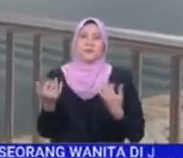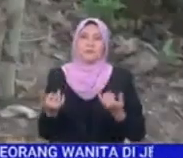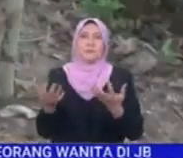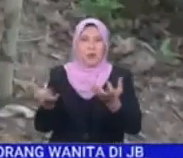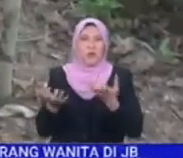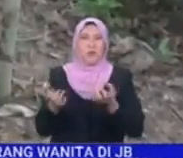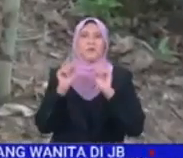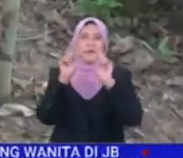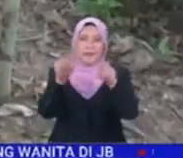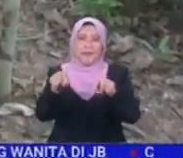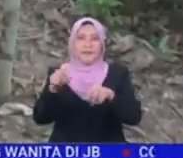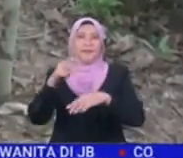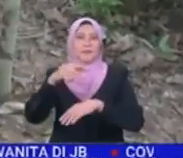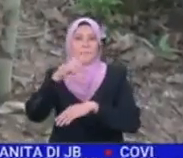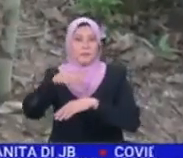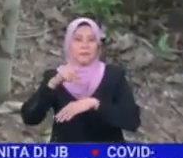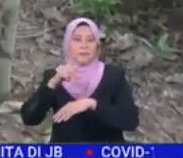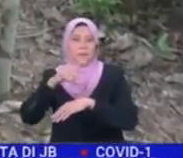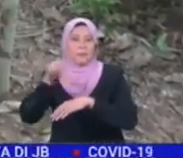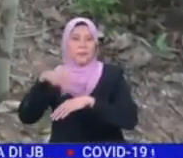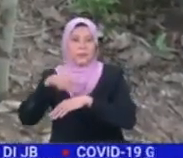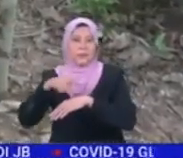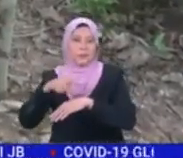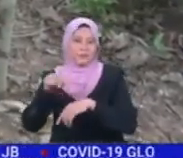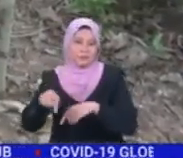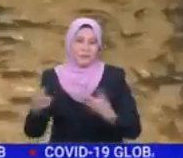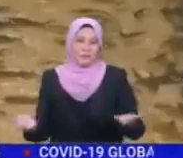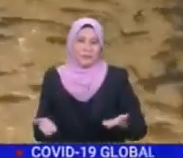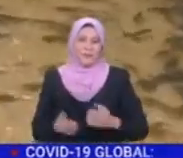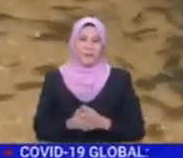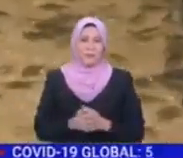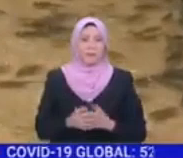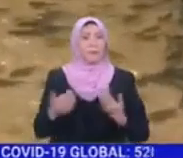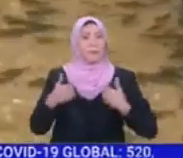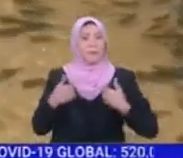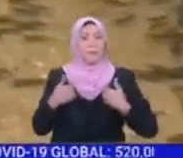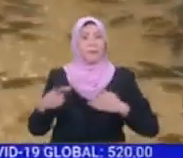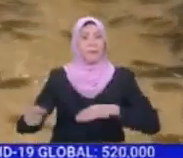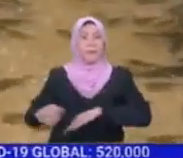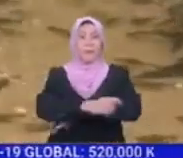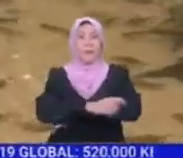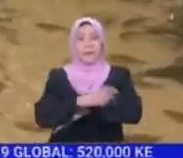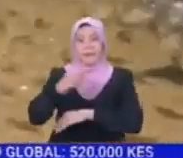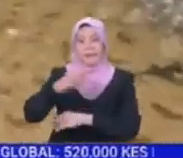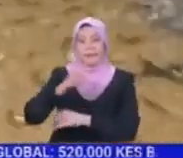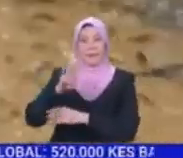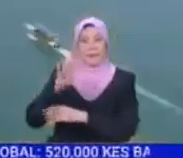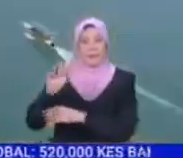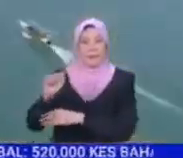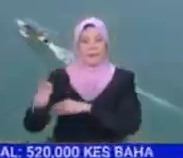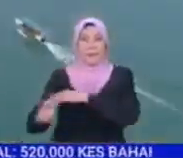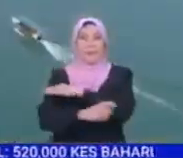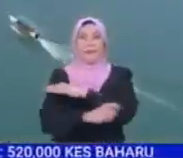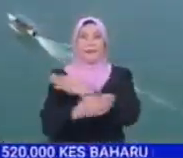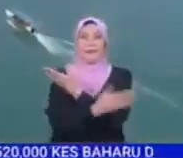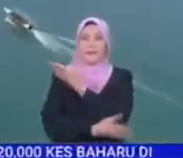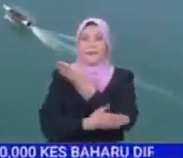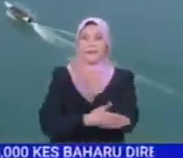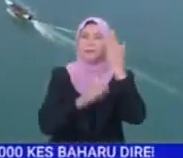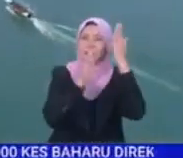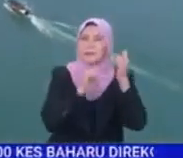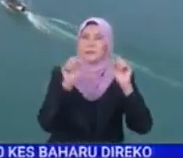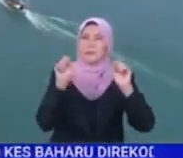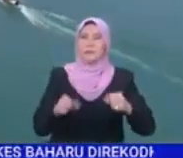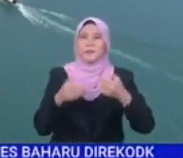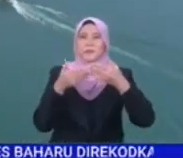nak mariberap lagiasiikan se Taman herba santuari kelah dan taman negara turut diharap dapat dibuka